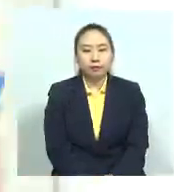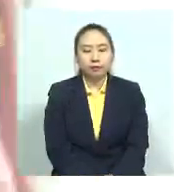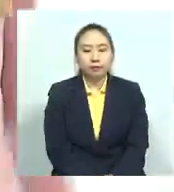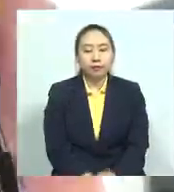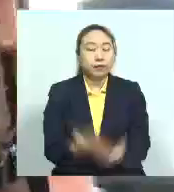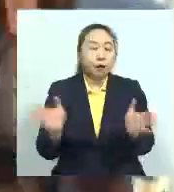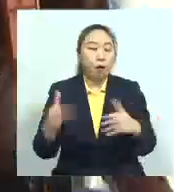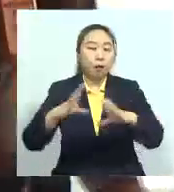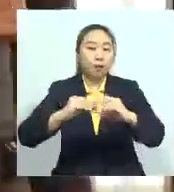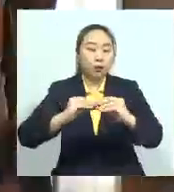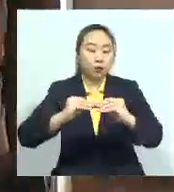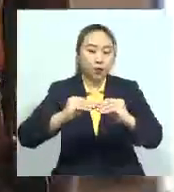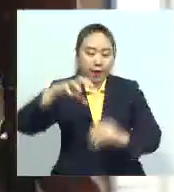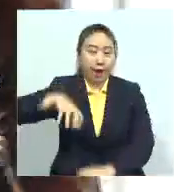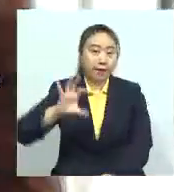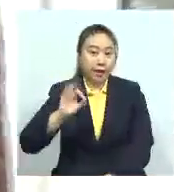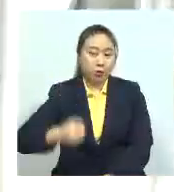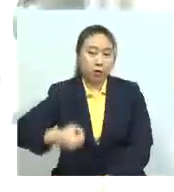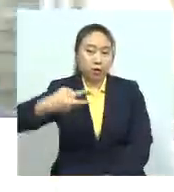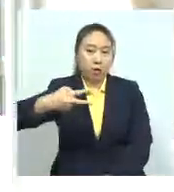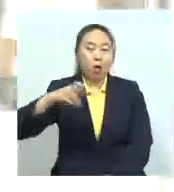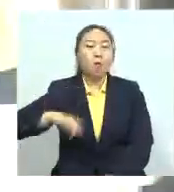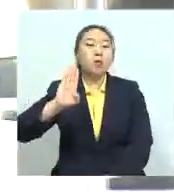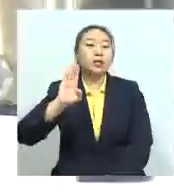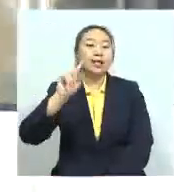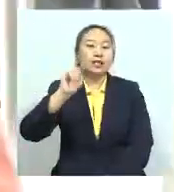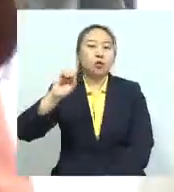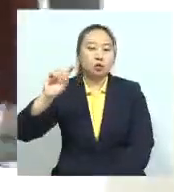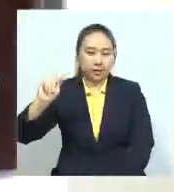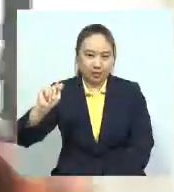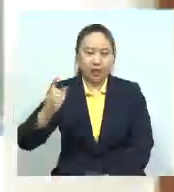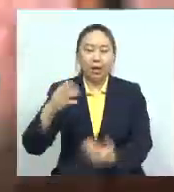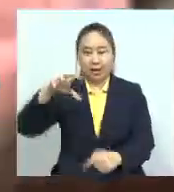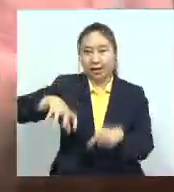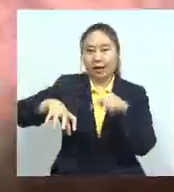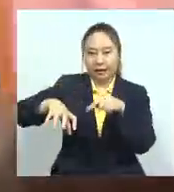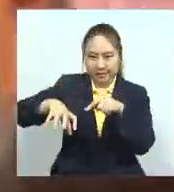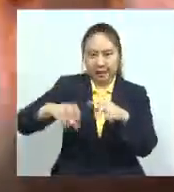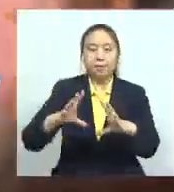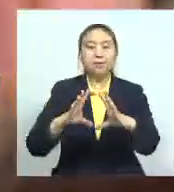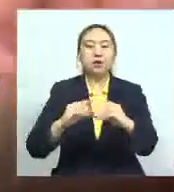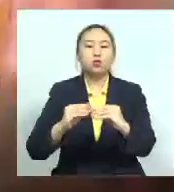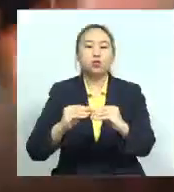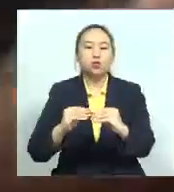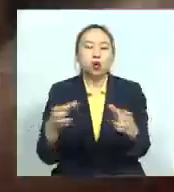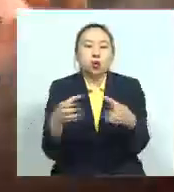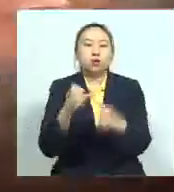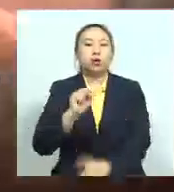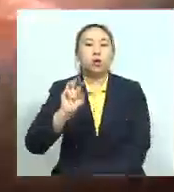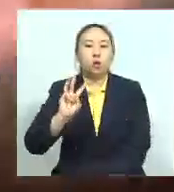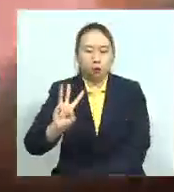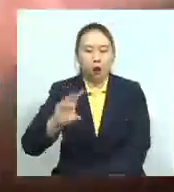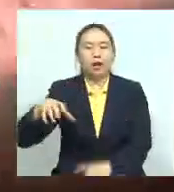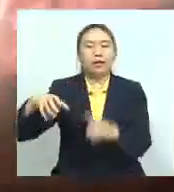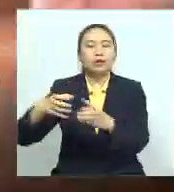หอประชุมใหญ่อาคาร9ชั้น2บริษัททีโอทีจำกัดมหาชนถนนแจ้งวัฒนะถูกใช้เป็นสถานที่นะครับในการประชุมวุฒิสภาชั่ว